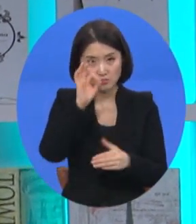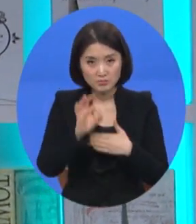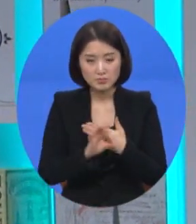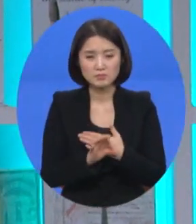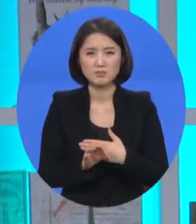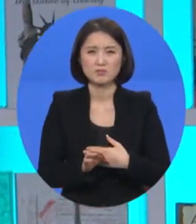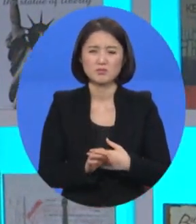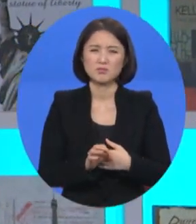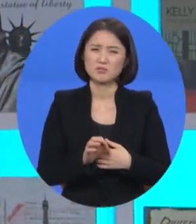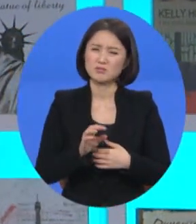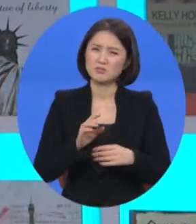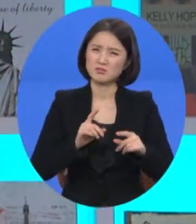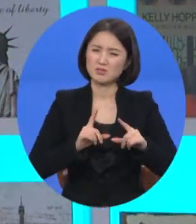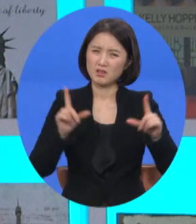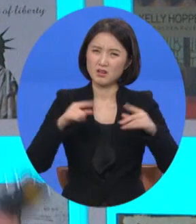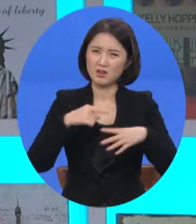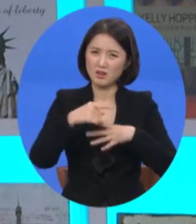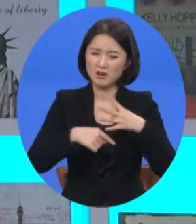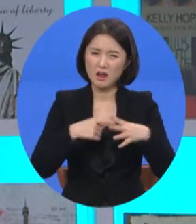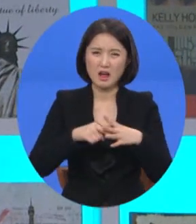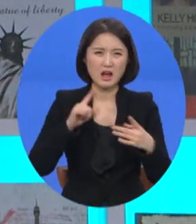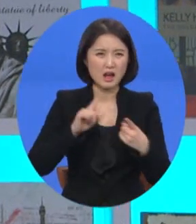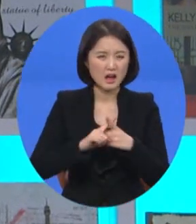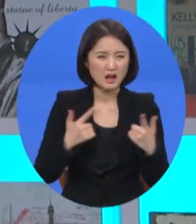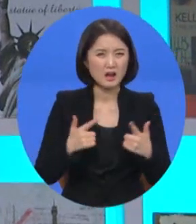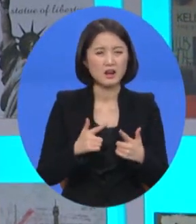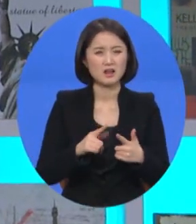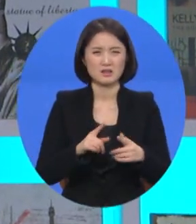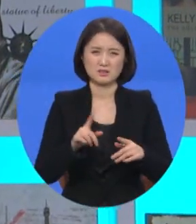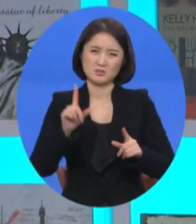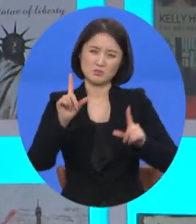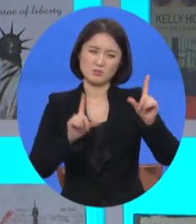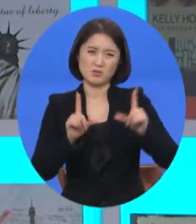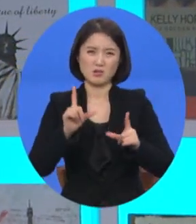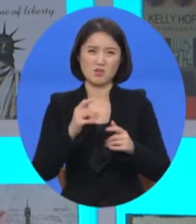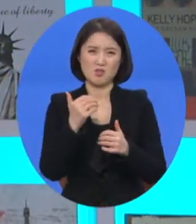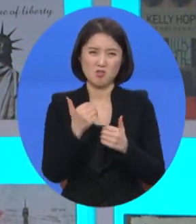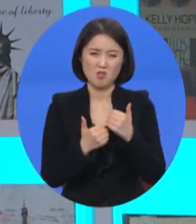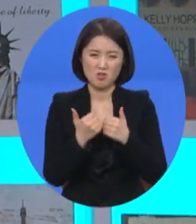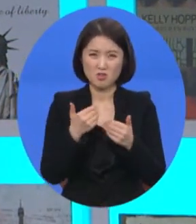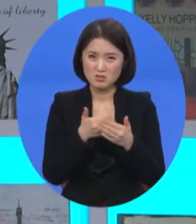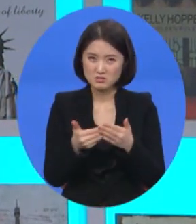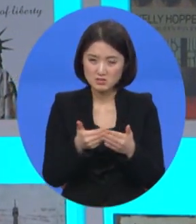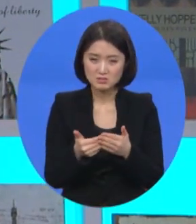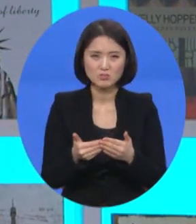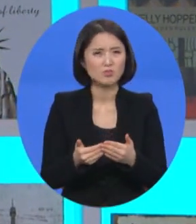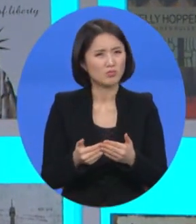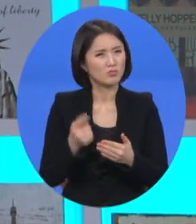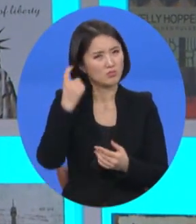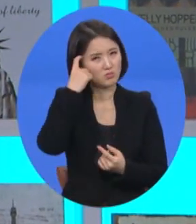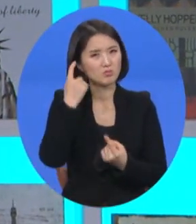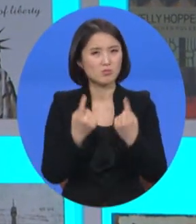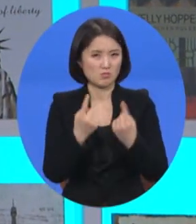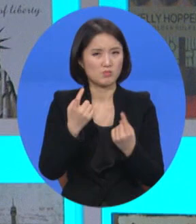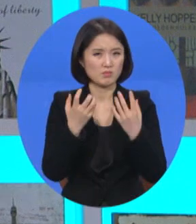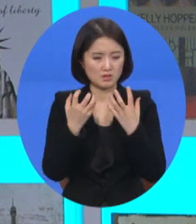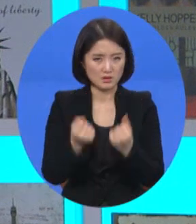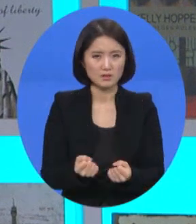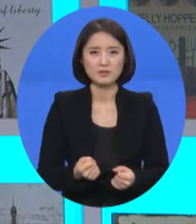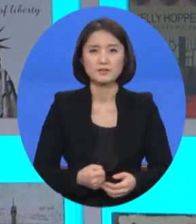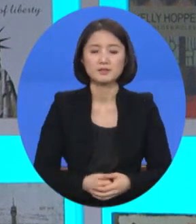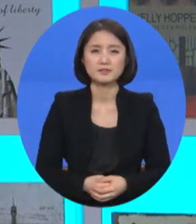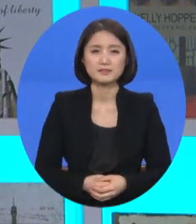이치에 닫지 않는 정황을 그린 그림들이 유난히 많습니다 예 그런데